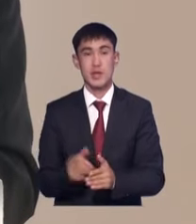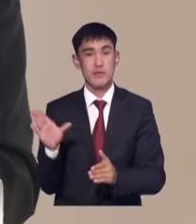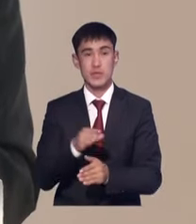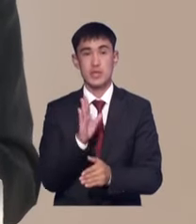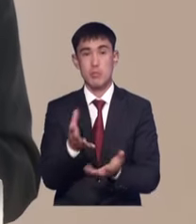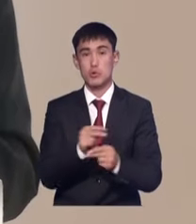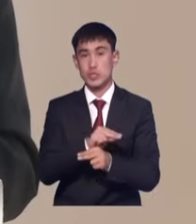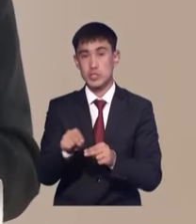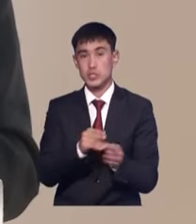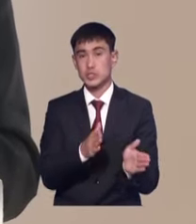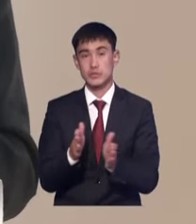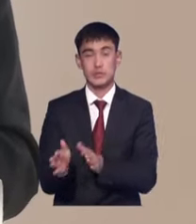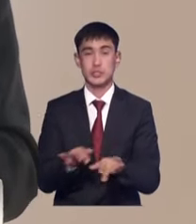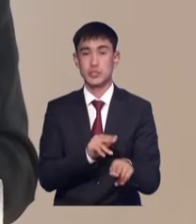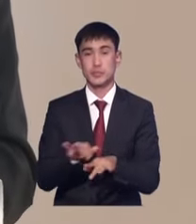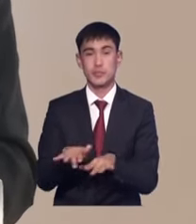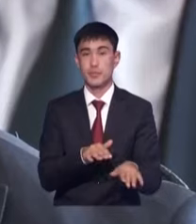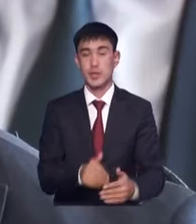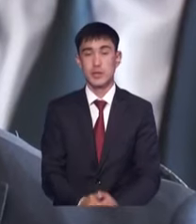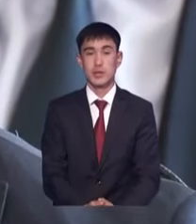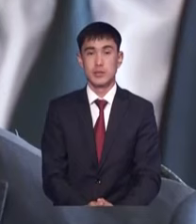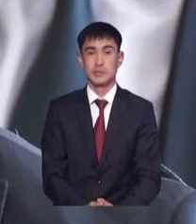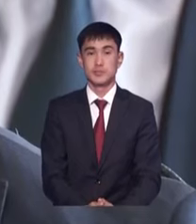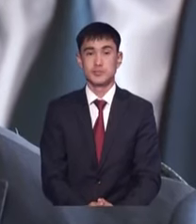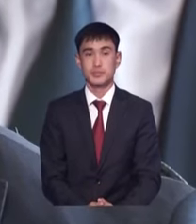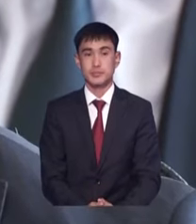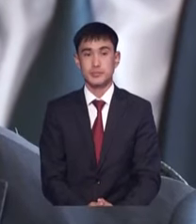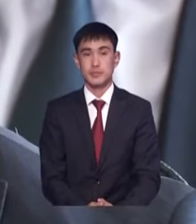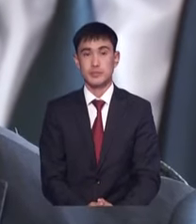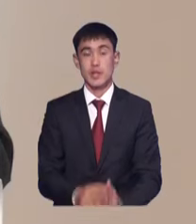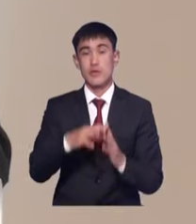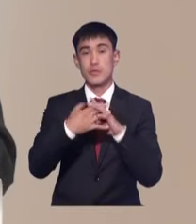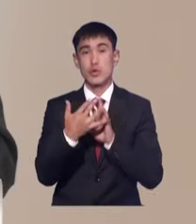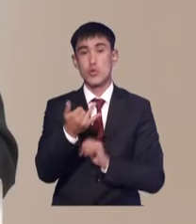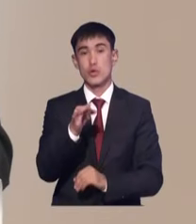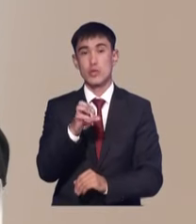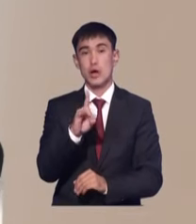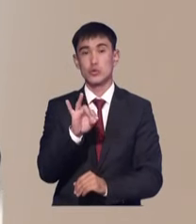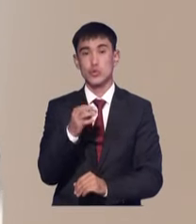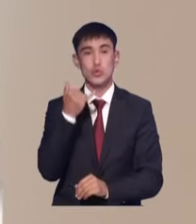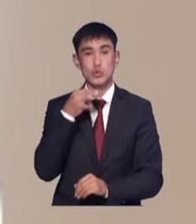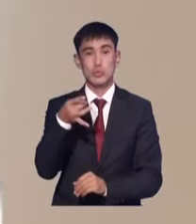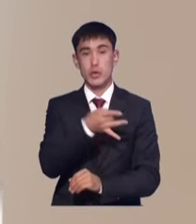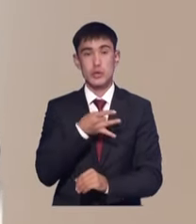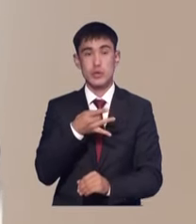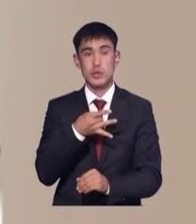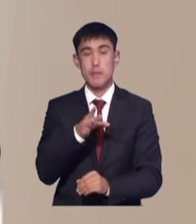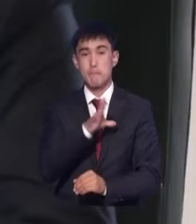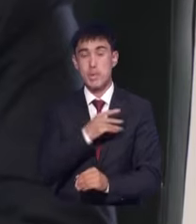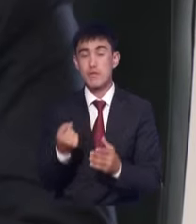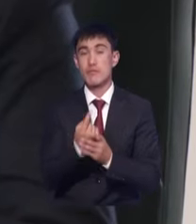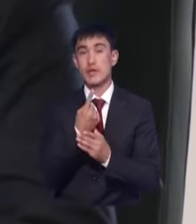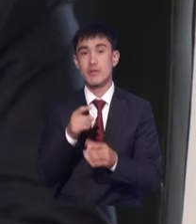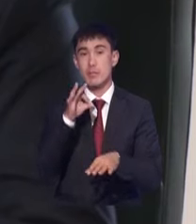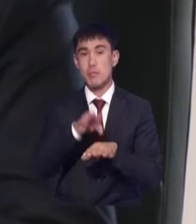они получают соответствующее лечение. Отметим, что в селе Улькен-Ахсу Уйгурского района, где, собственно, и был выявлен